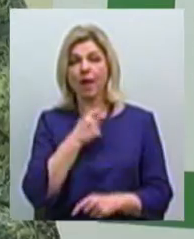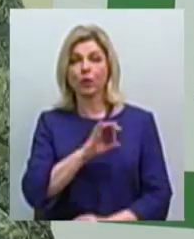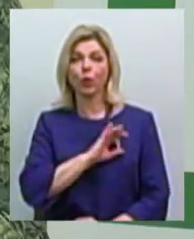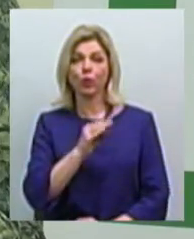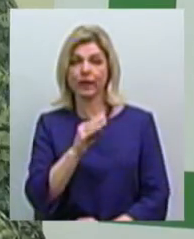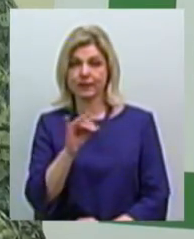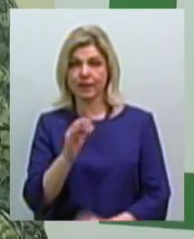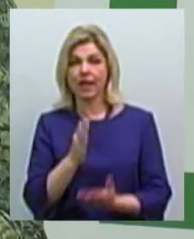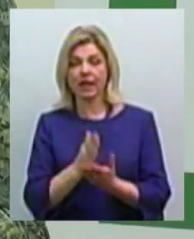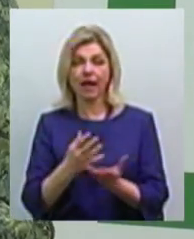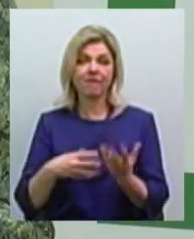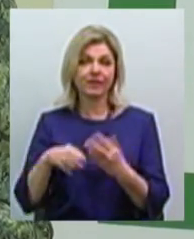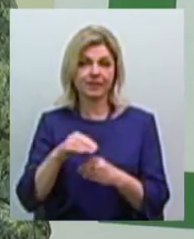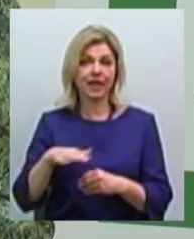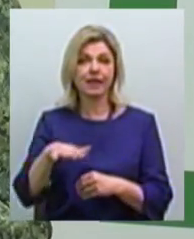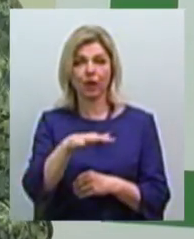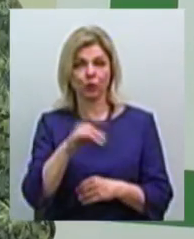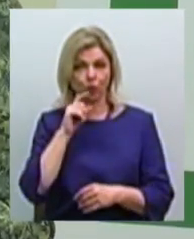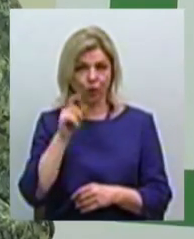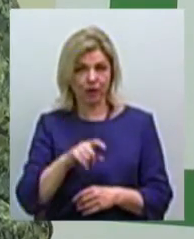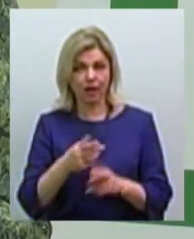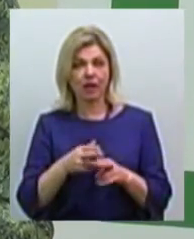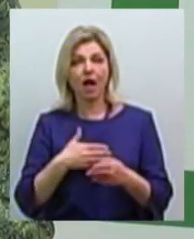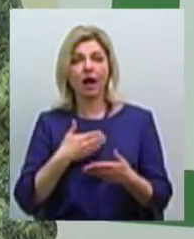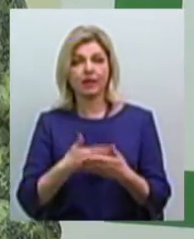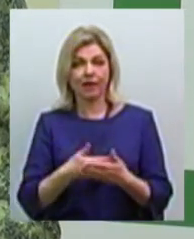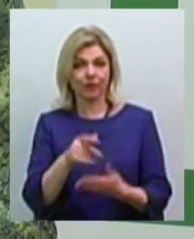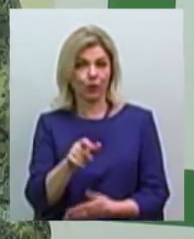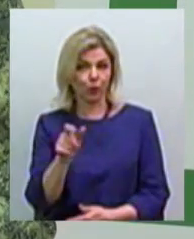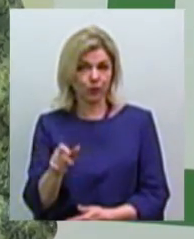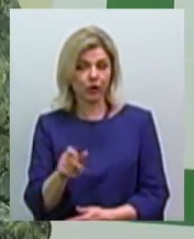всій території України. Це активні громадяни, які